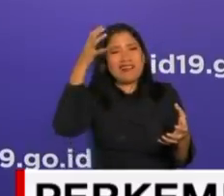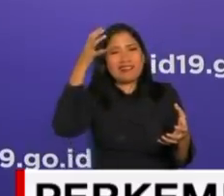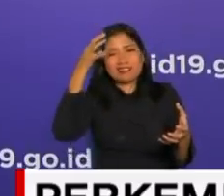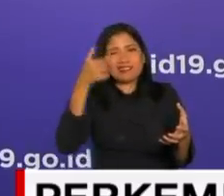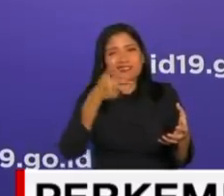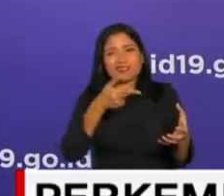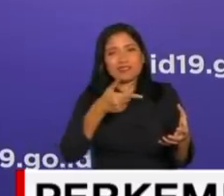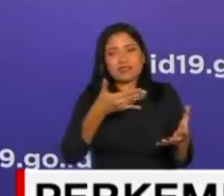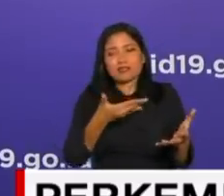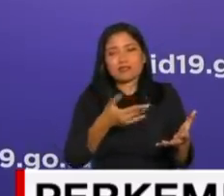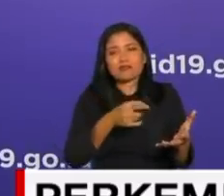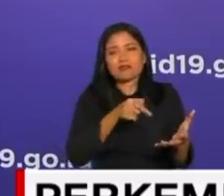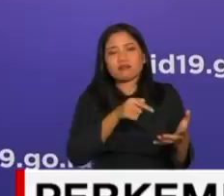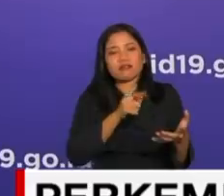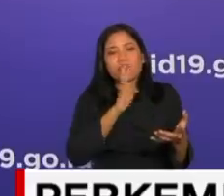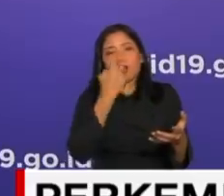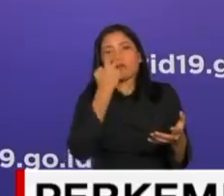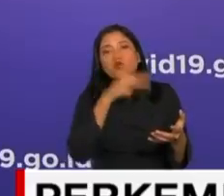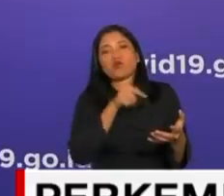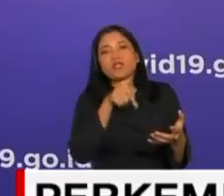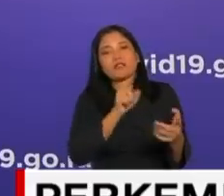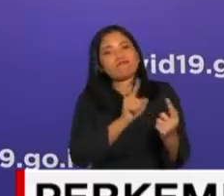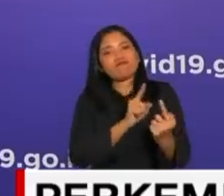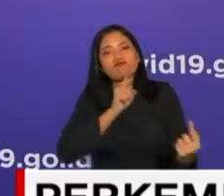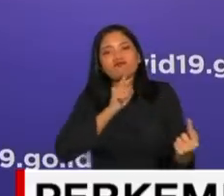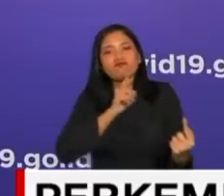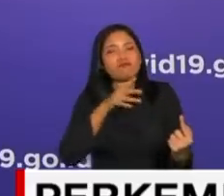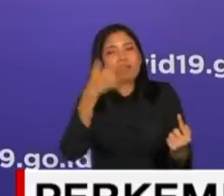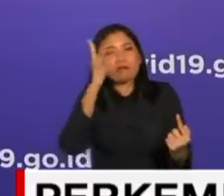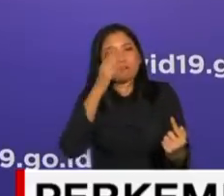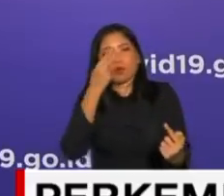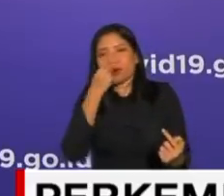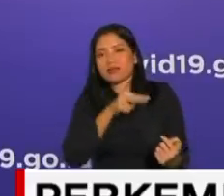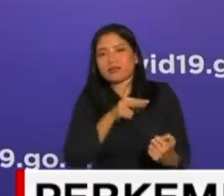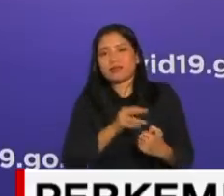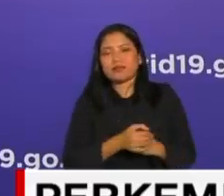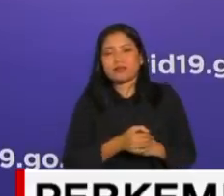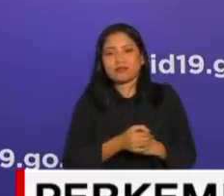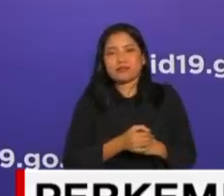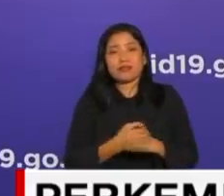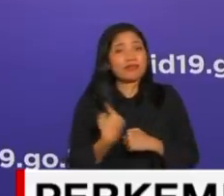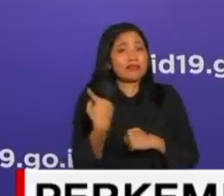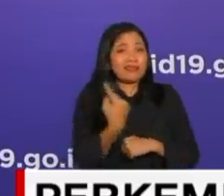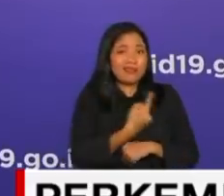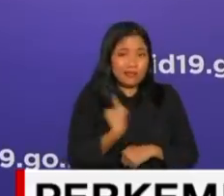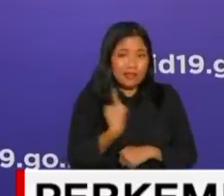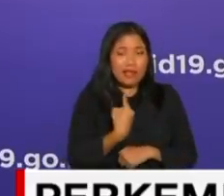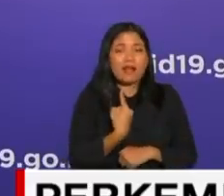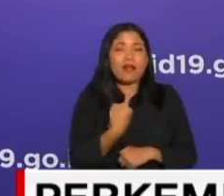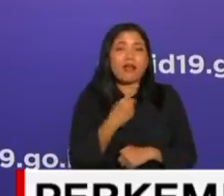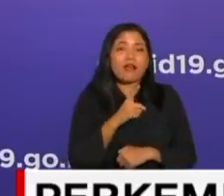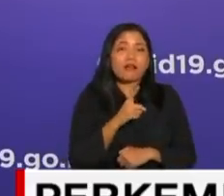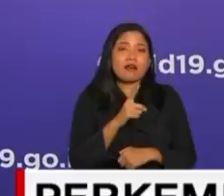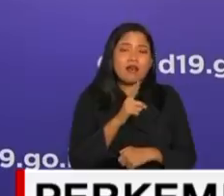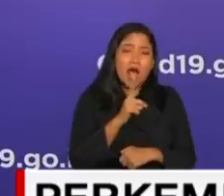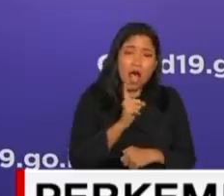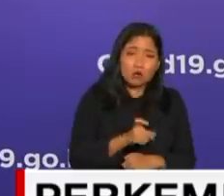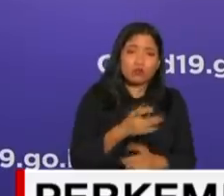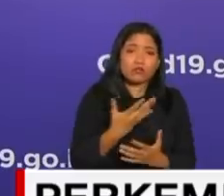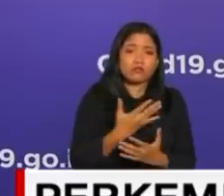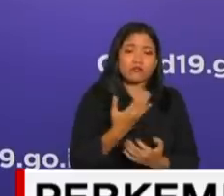kepedulian untuk menjaga jarak Oleh karena itu kita harus tetap